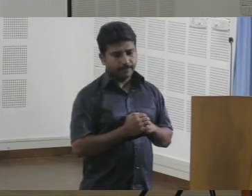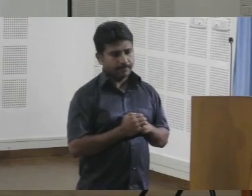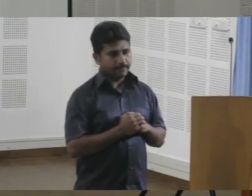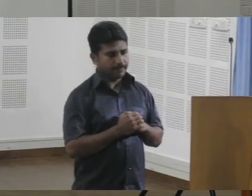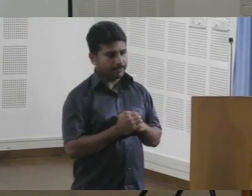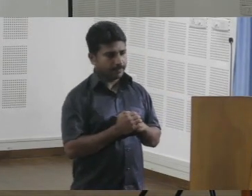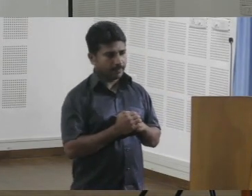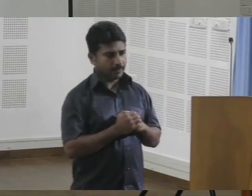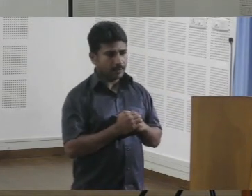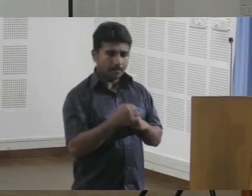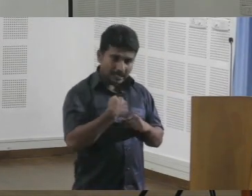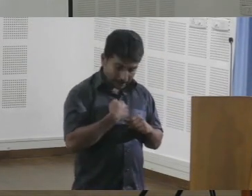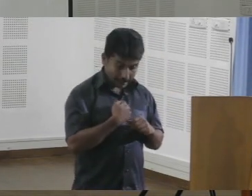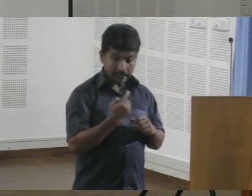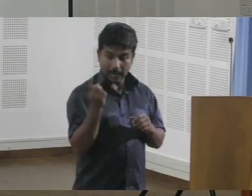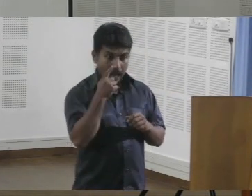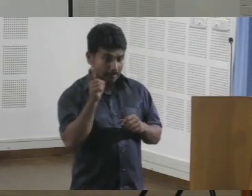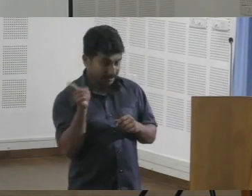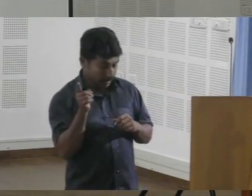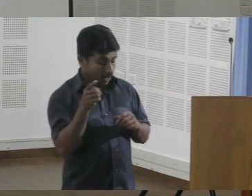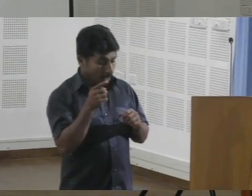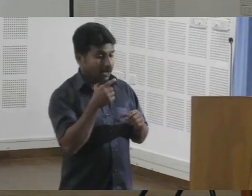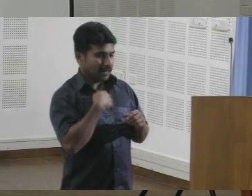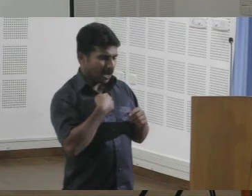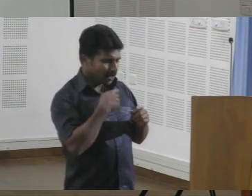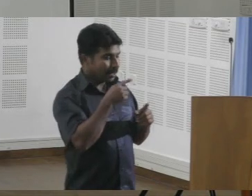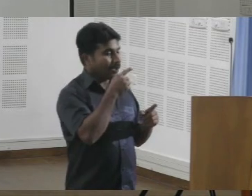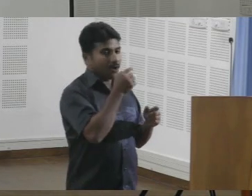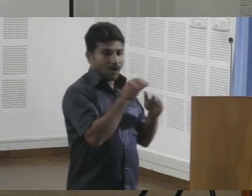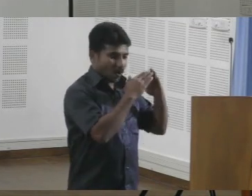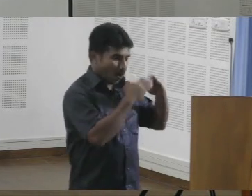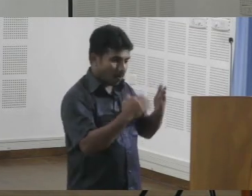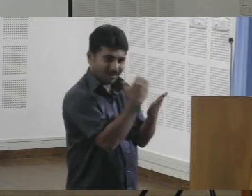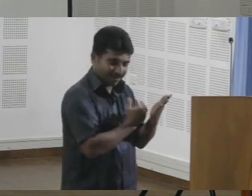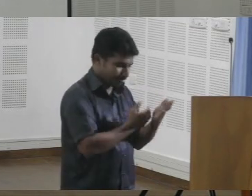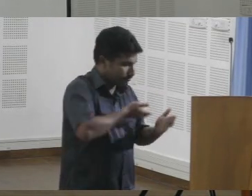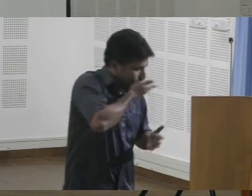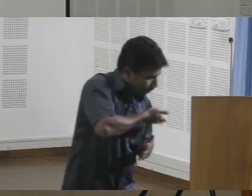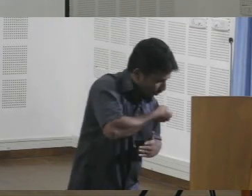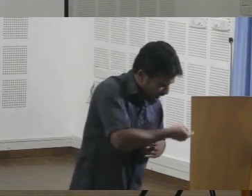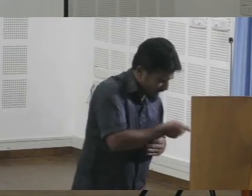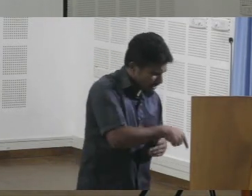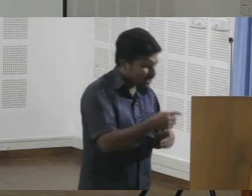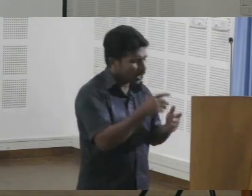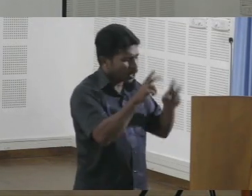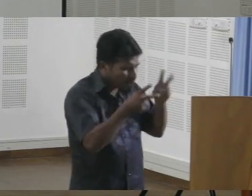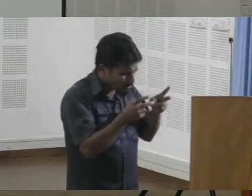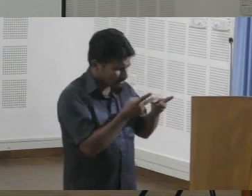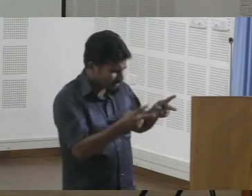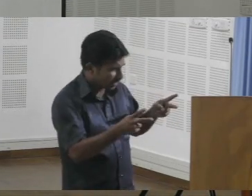അപ്പൊ ഞാൻ ഹോം പ്രോഗ്രാം തരും, തെറാപ്പിസ്റ്റ് എനിക്ക് ഹോം പ്രോഗ്രാം തരും, ഞാൻ തന്നെ അതിനുള്ള വീഡിയോസ് എല്ലാം വീട്ടിൽ പ്രിപ്പയർ